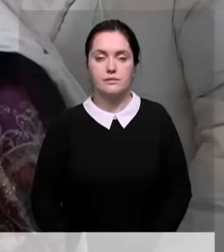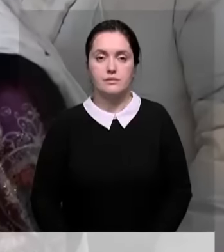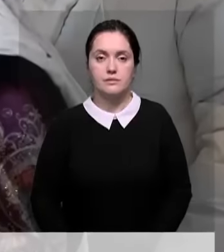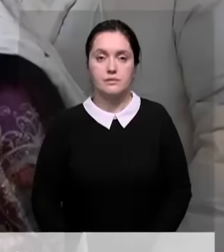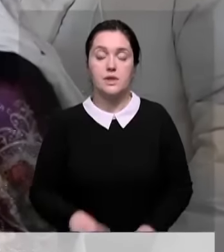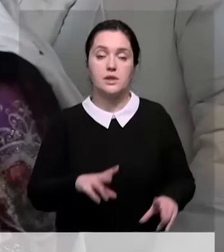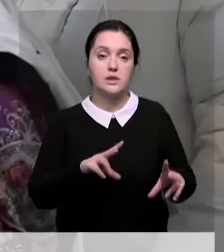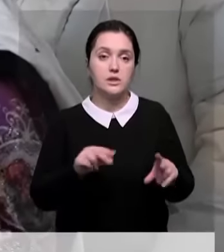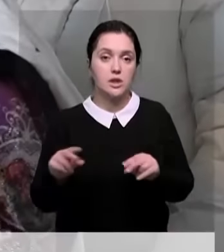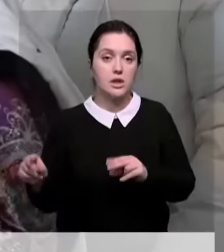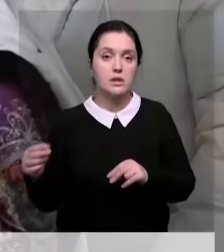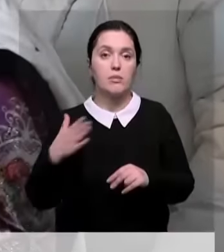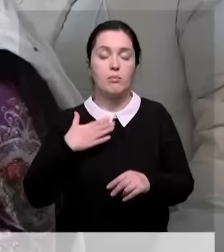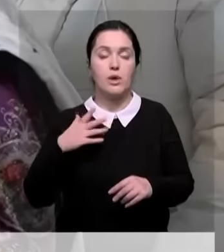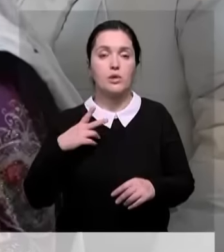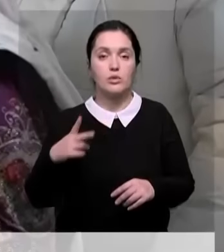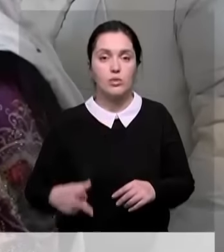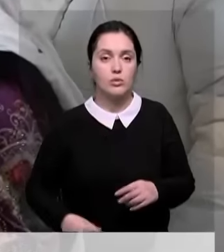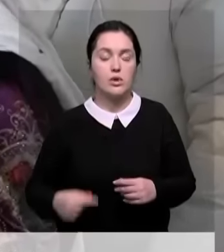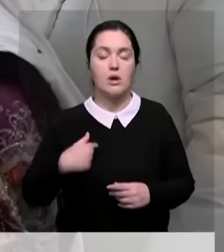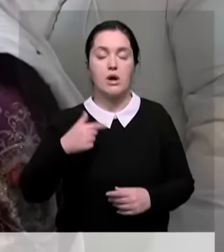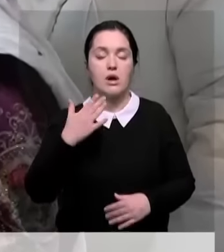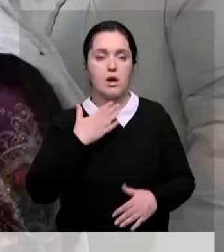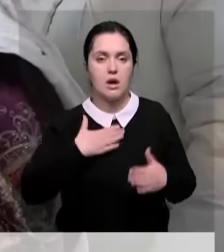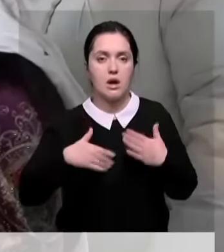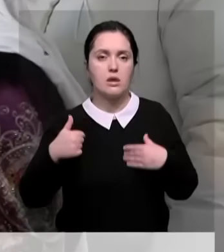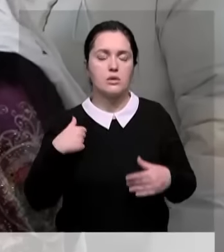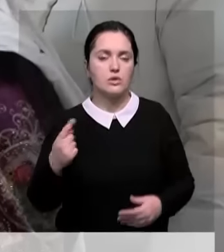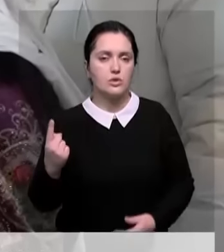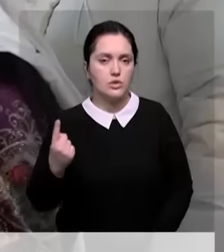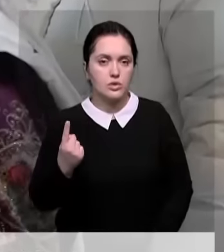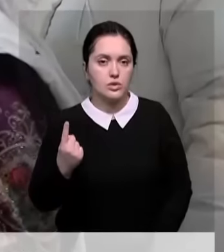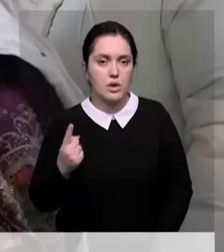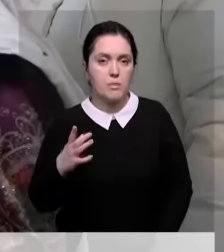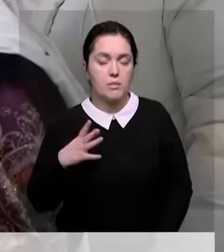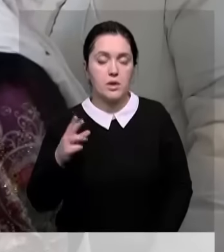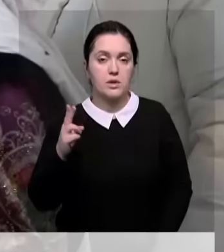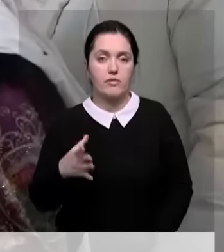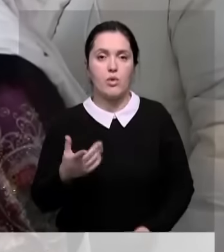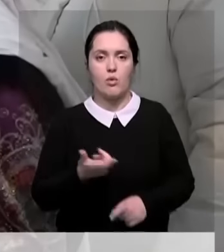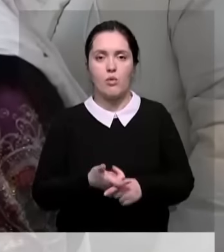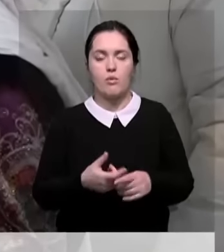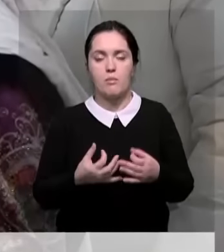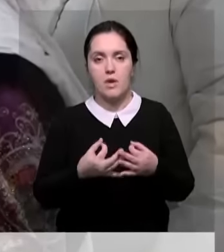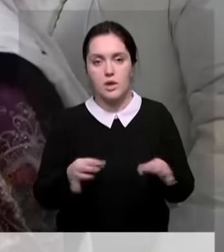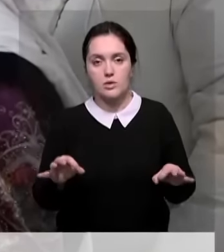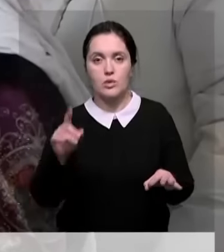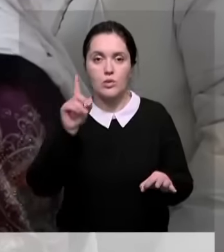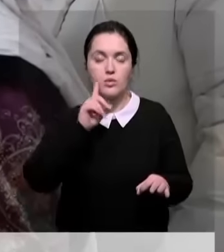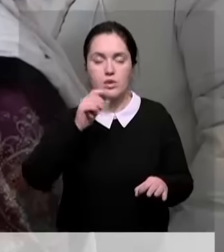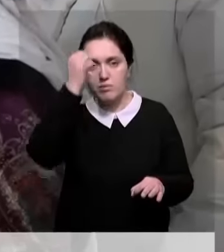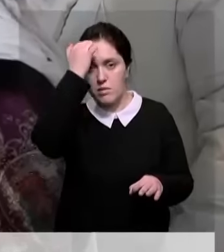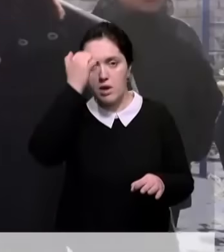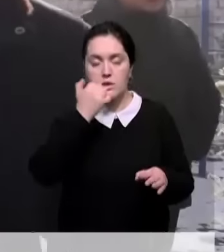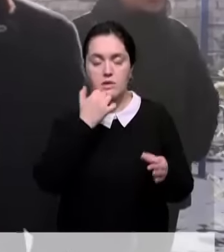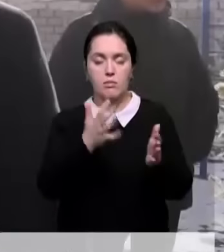Счастье моей дочери – это и моя радость. Мы так долго ждали своей квартиры. Очень просторная, уютная. Спасибо